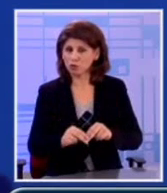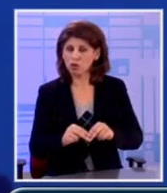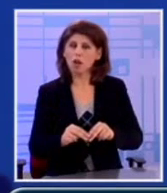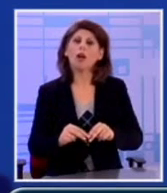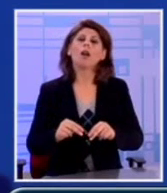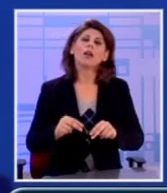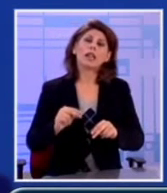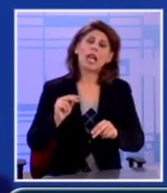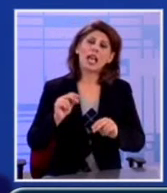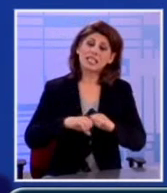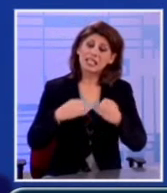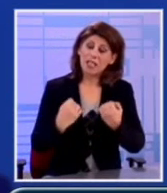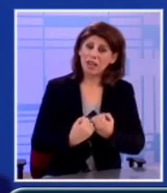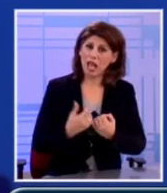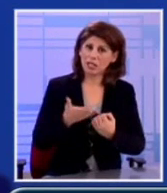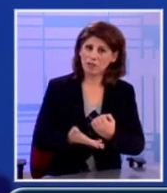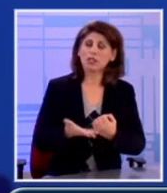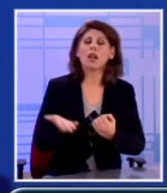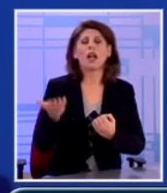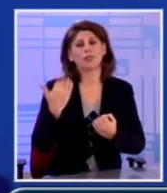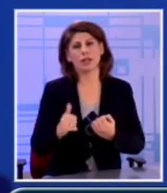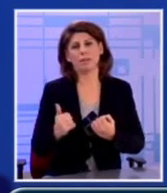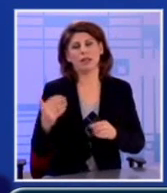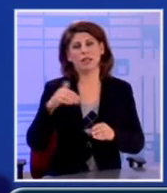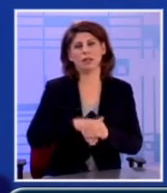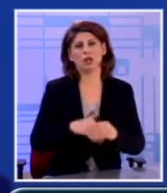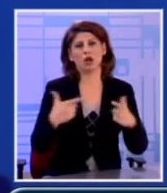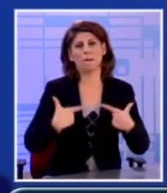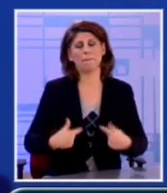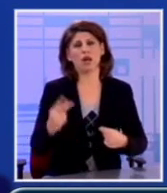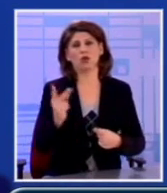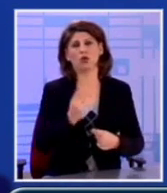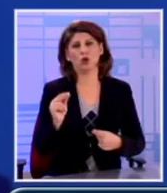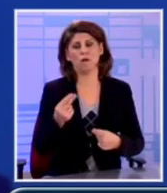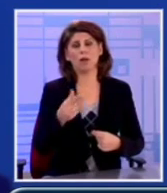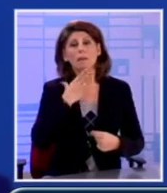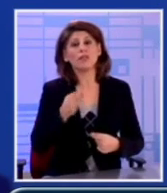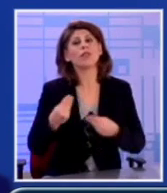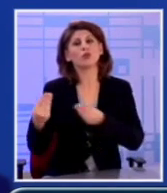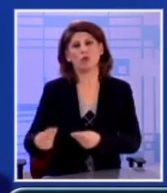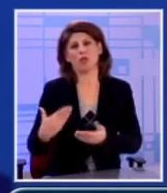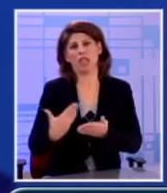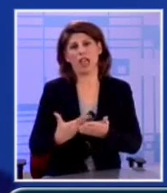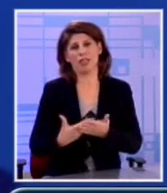στις συνεδριάσεις αυτές δεν υπήρχε συμμετοχή μελών του Κοινοβουλίου επειδή δεν τους δόθηκε άδεια.